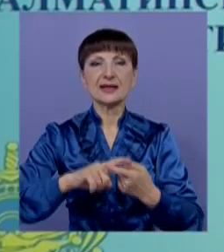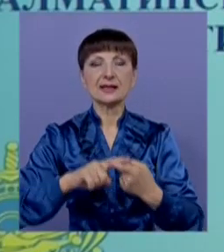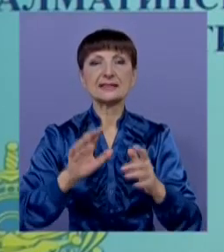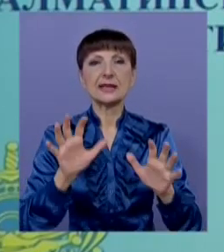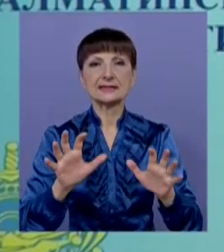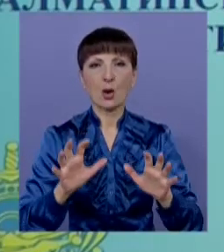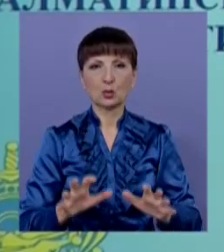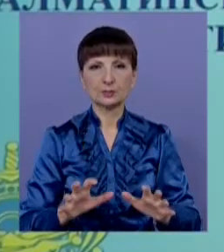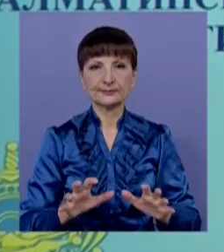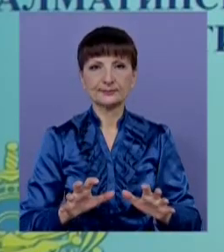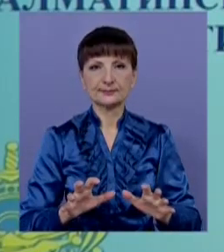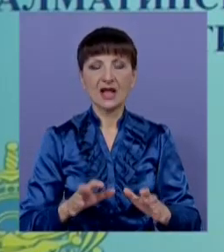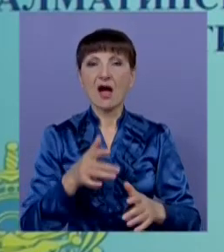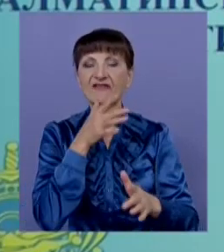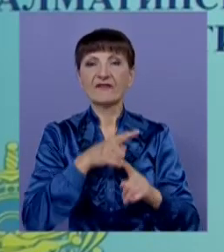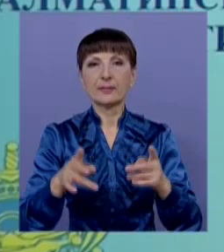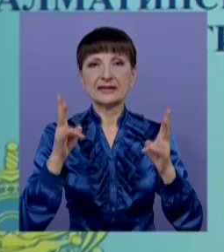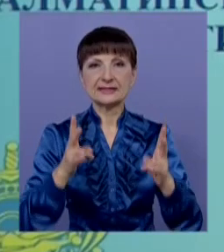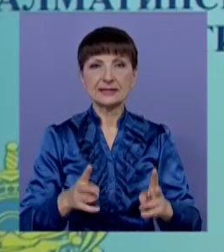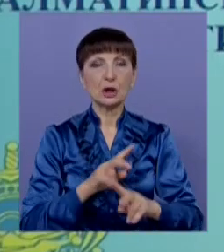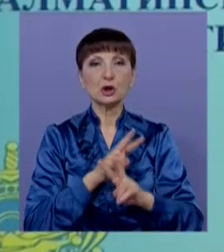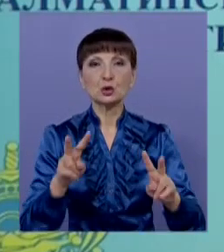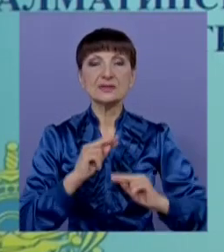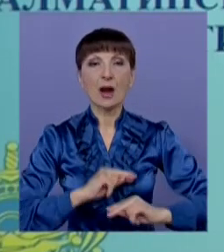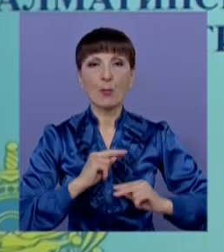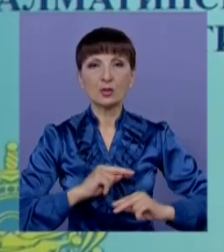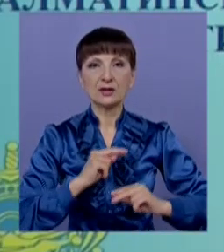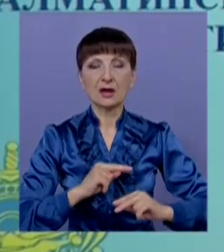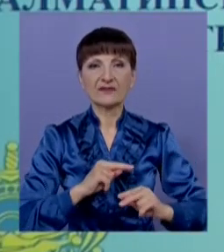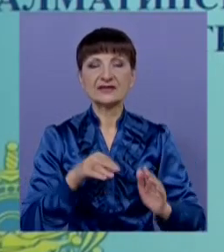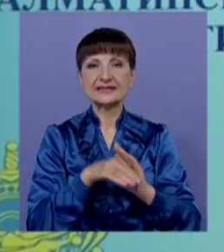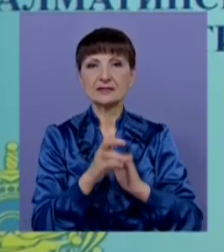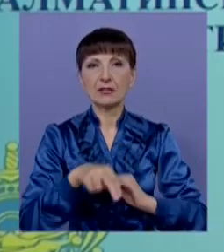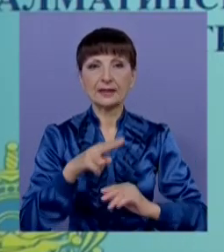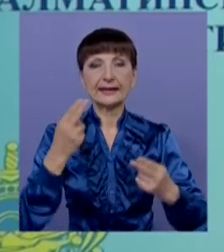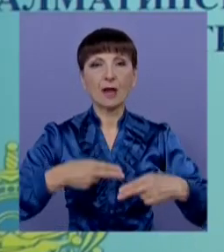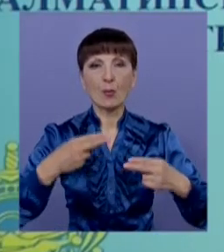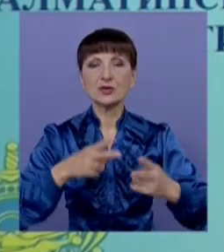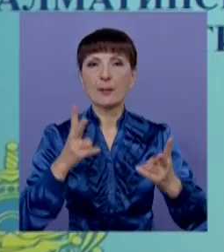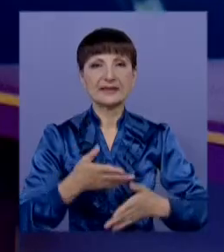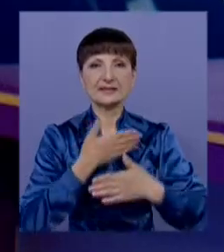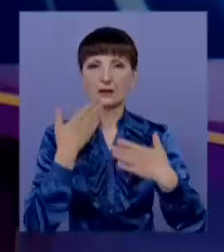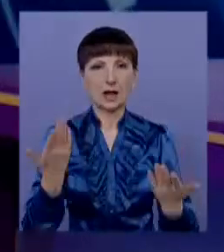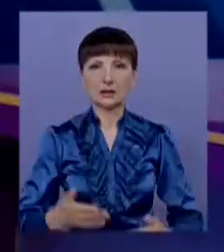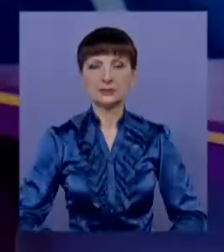действующему законодательству. Во время инцидента никто из работников НЦПС и таможенников не пострадал.